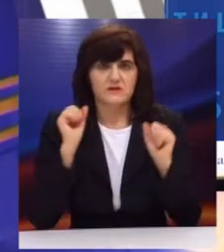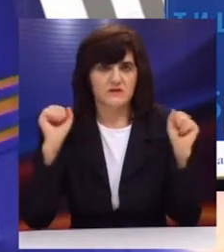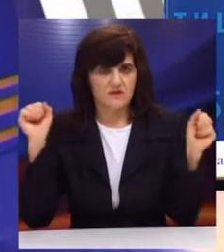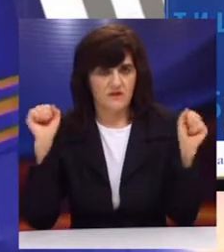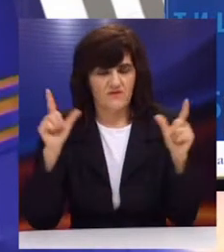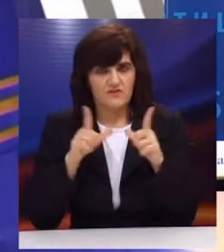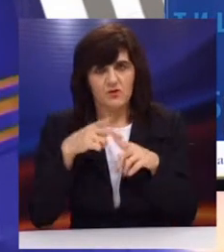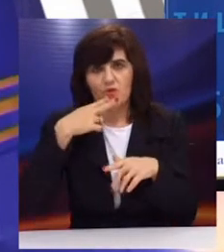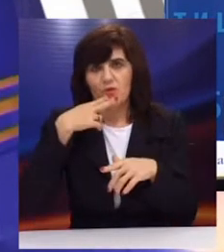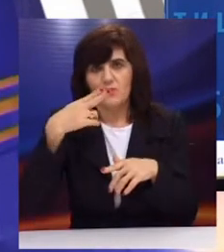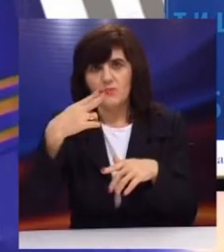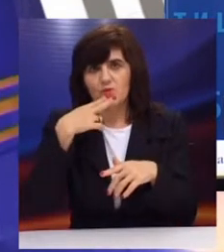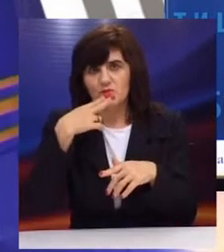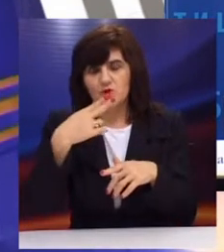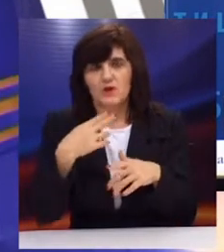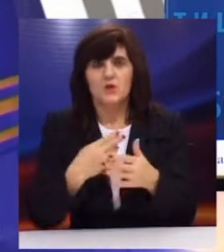aktivnosti, pušenju,